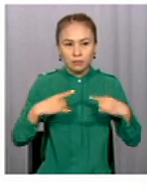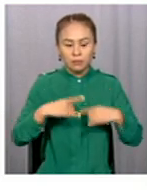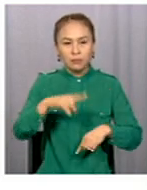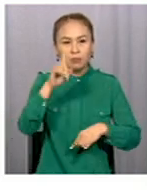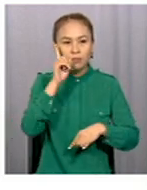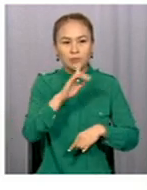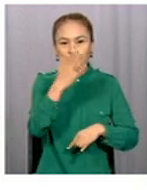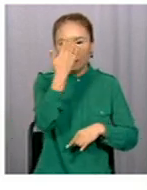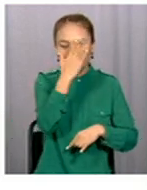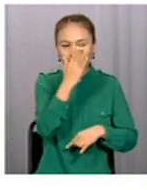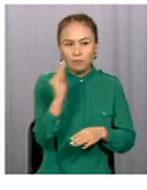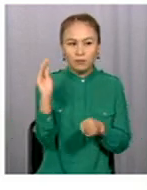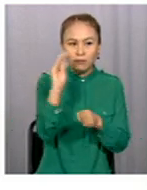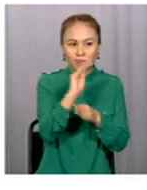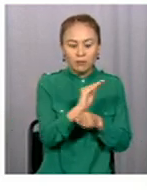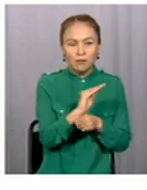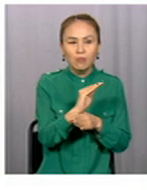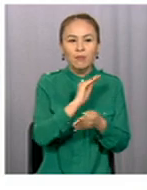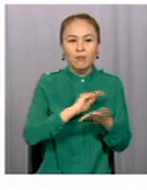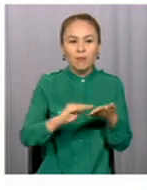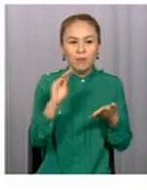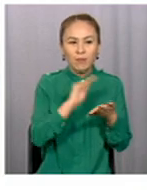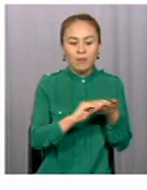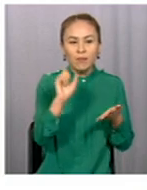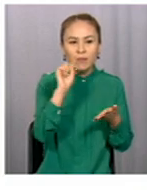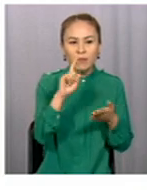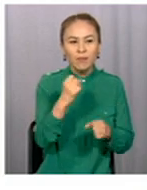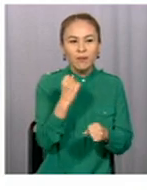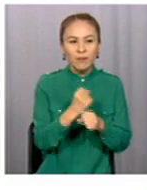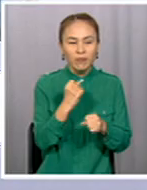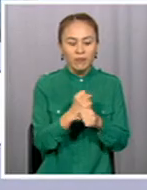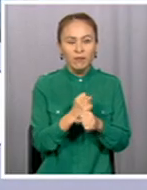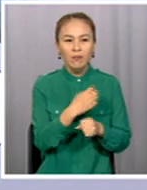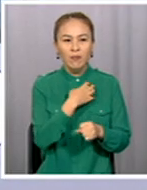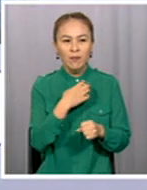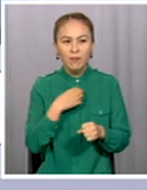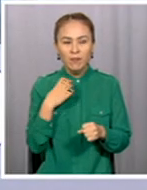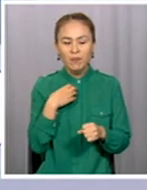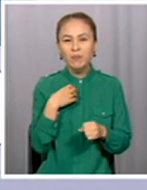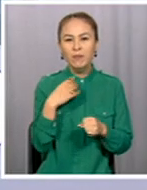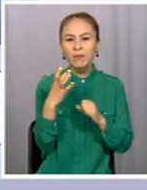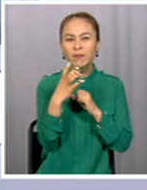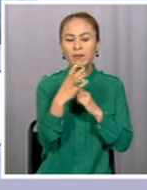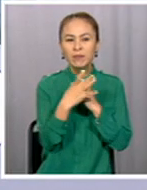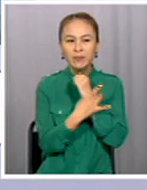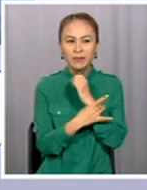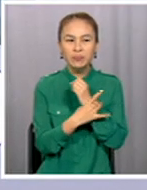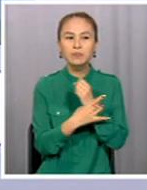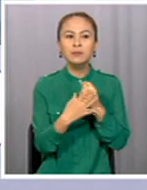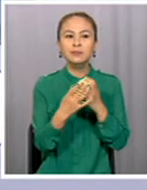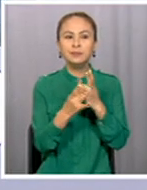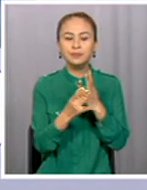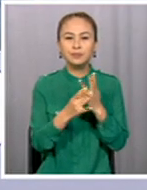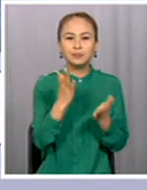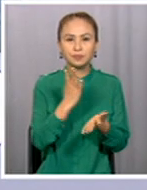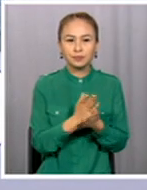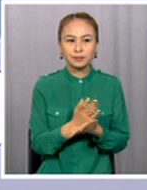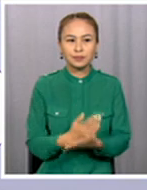айна және алтыннан жасалған түрлі әшекей бұйымдар, моншақ, сырғалар, білезіктер